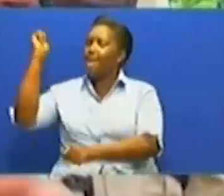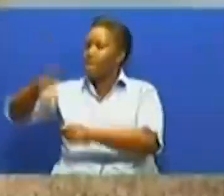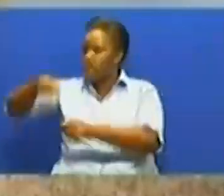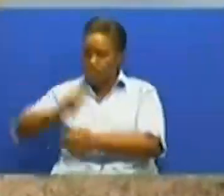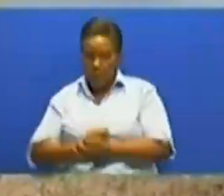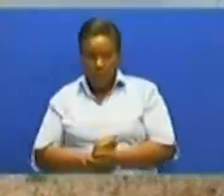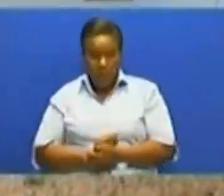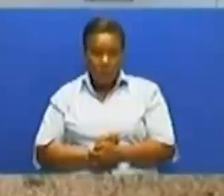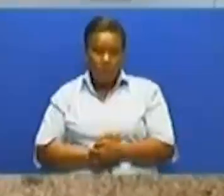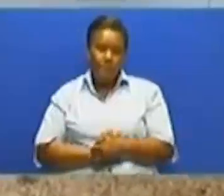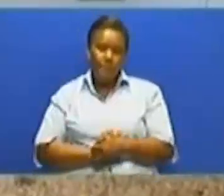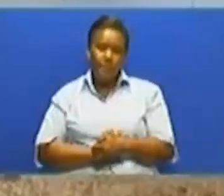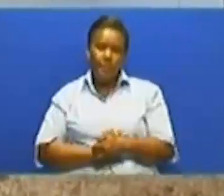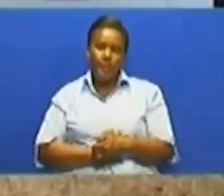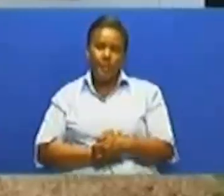akitaka asilaumu serikali.